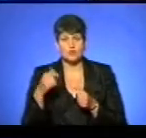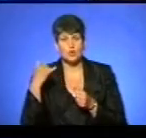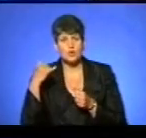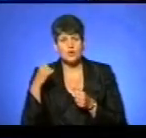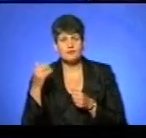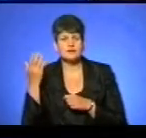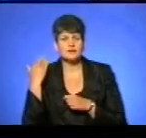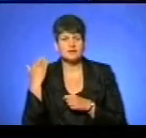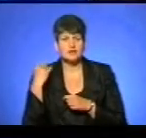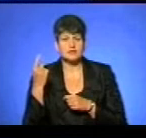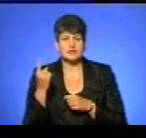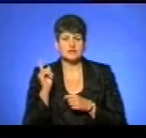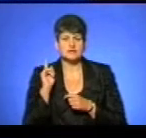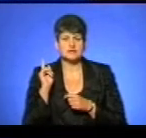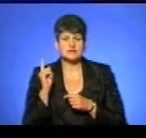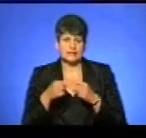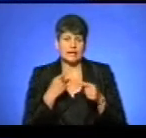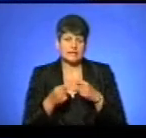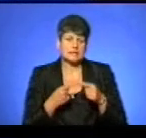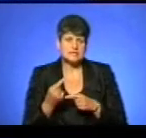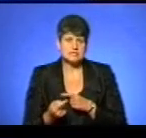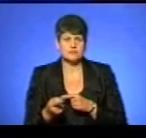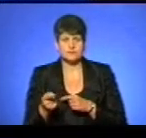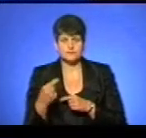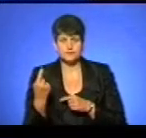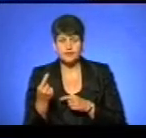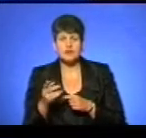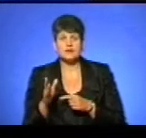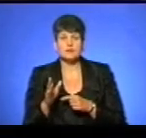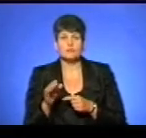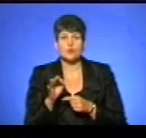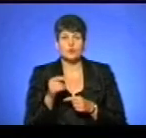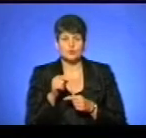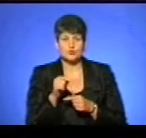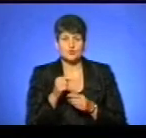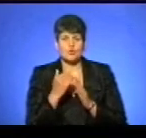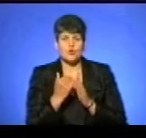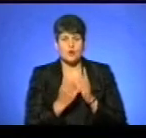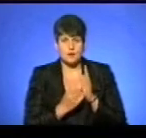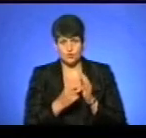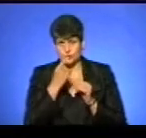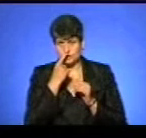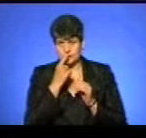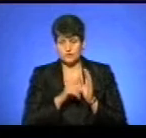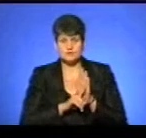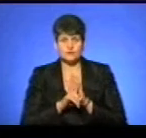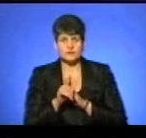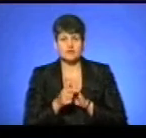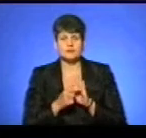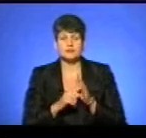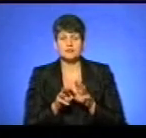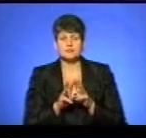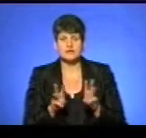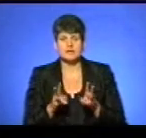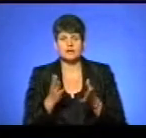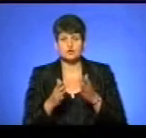давня традиція тут на Галичині, на Тернопільщині. І про, власне, про цю програму, яку нещодавно започаткували в Кабміні, що